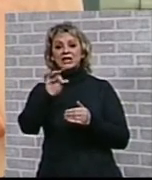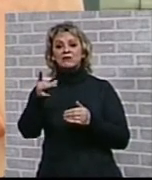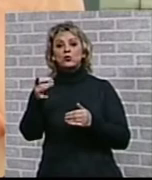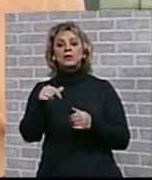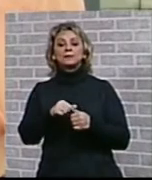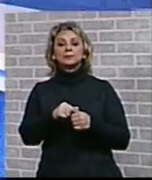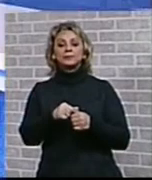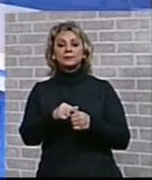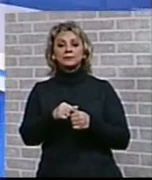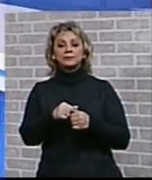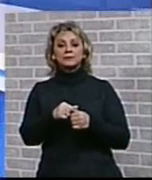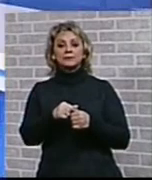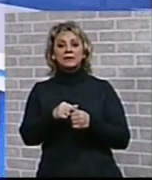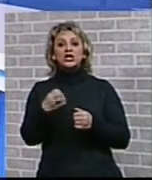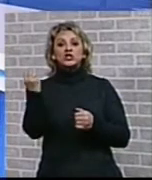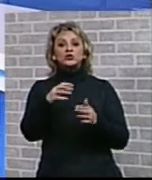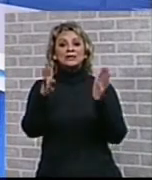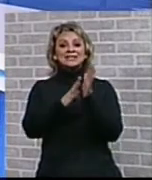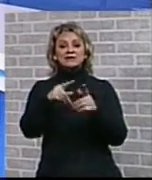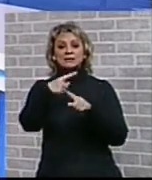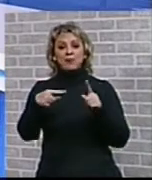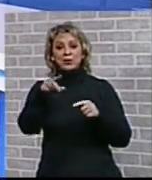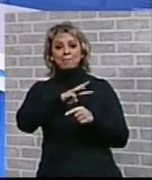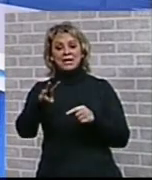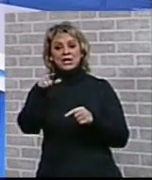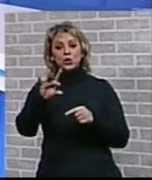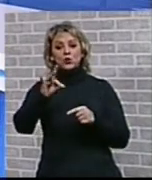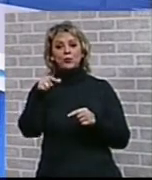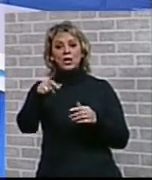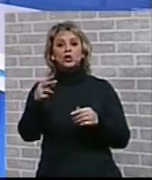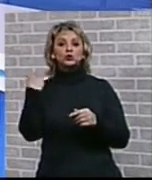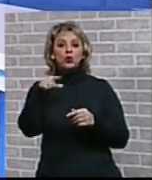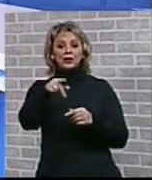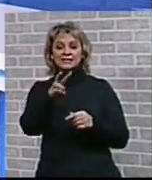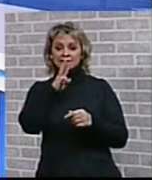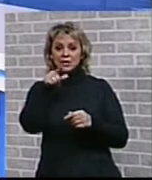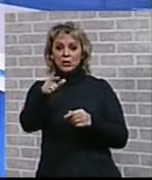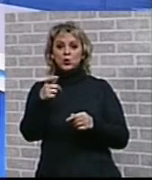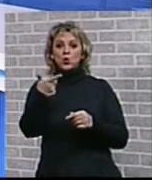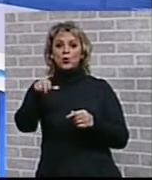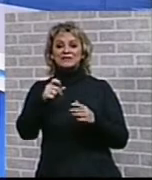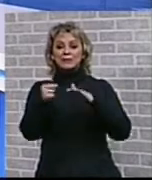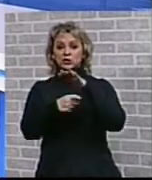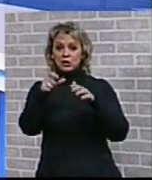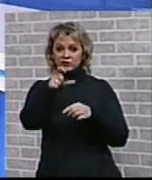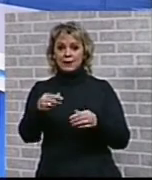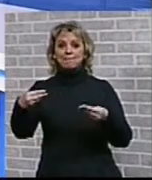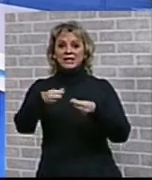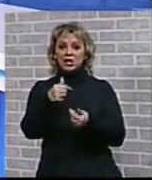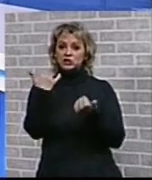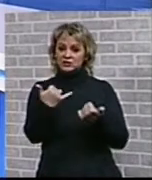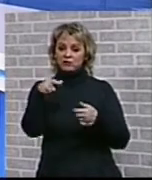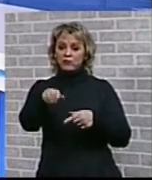рублей. Еще 9,5 миллионов рублей долга по зарплате гуковским шахтерам погашено